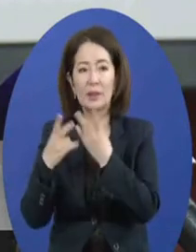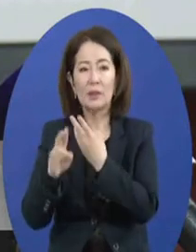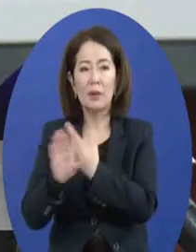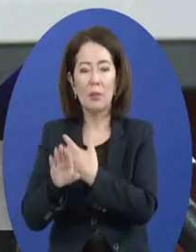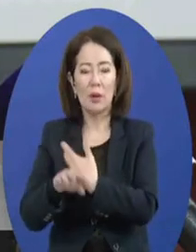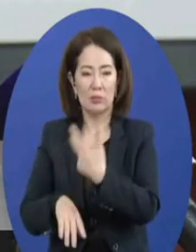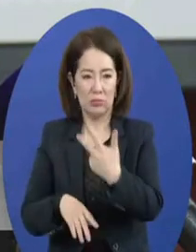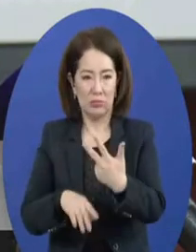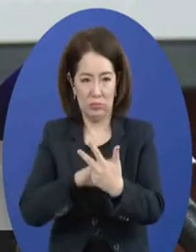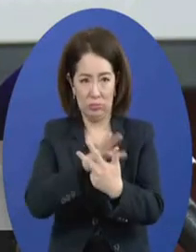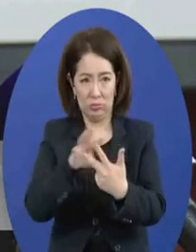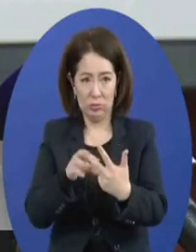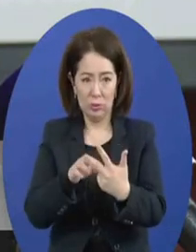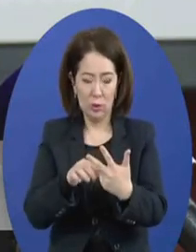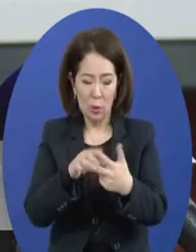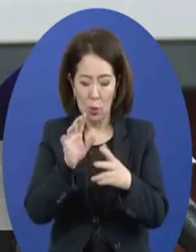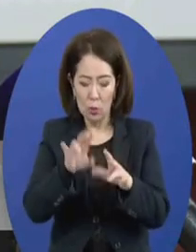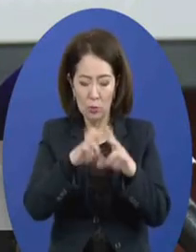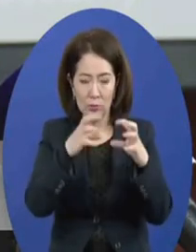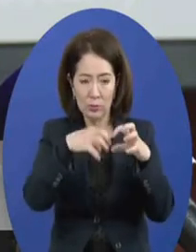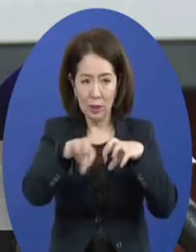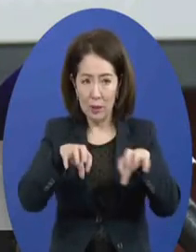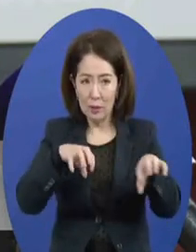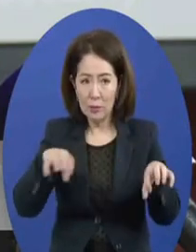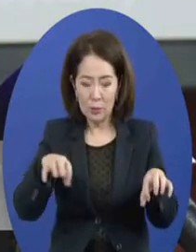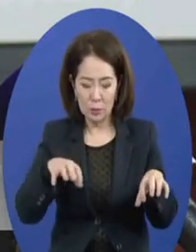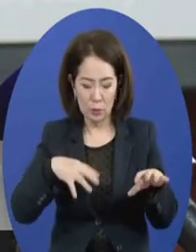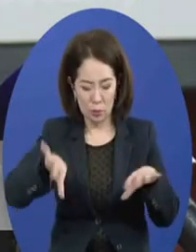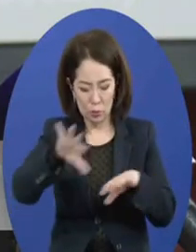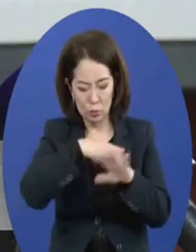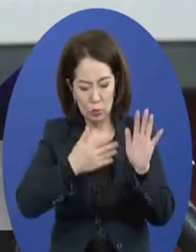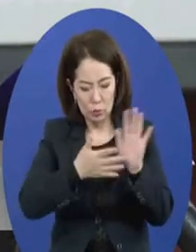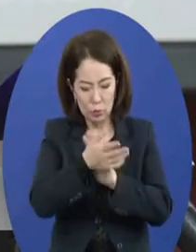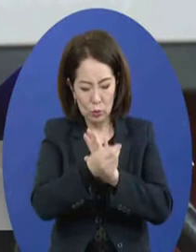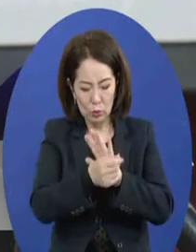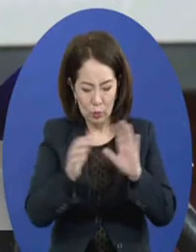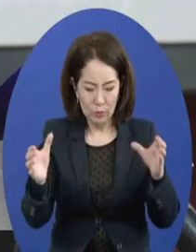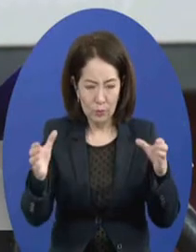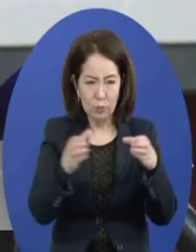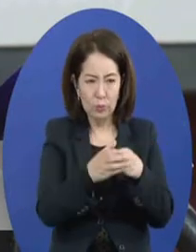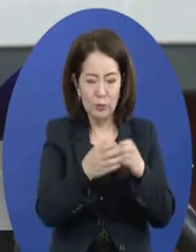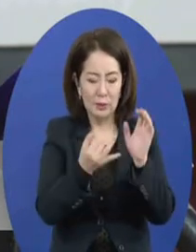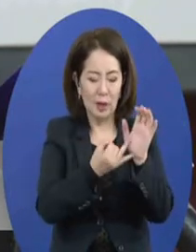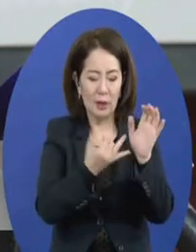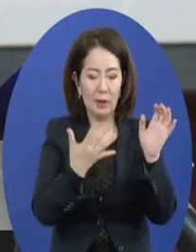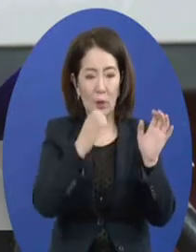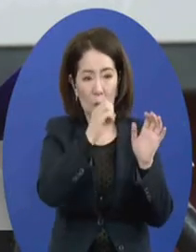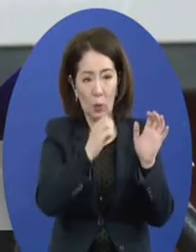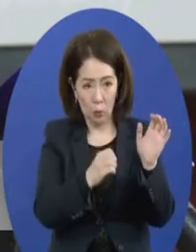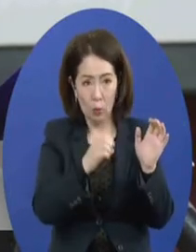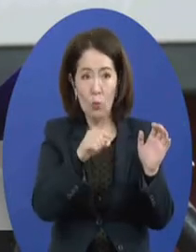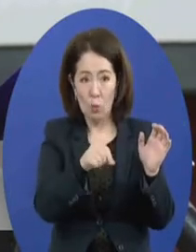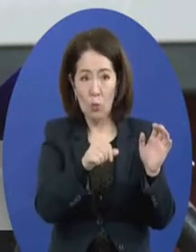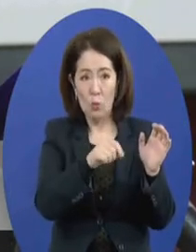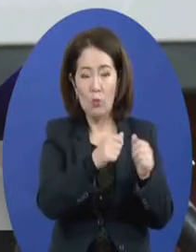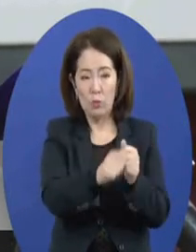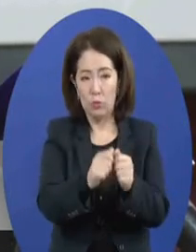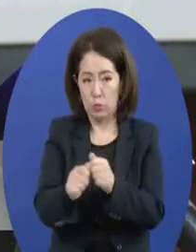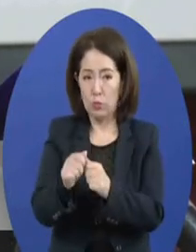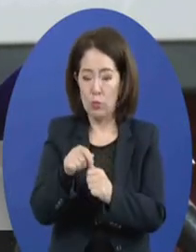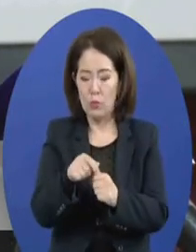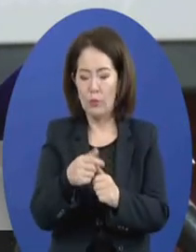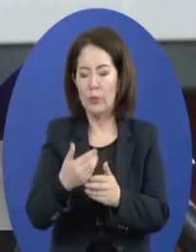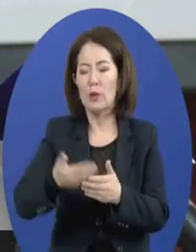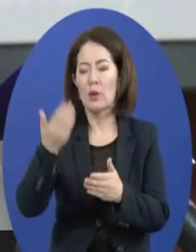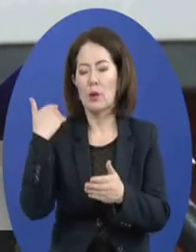хамгааллын салбар гэдэг. За энэ 3 салбар маань одоо манай нийт төсвийн үндсэндээ 75% одоо эзэлдэг. Тэгэхээр